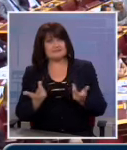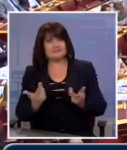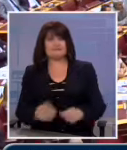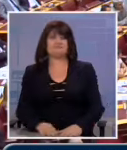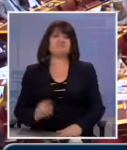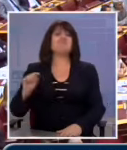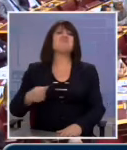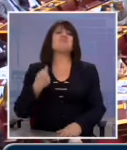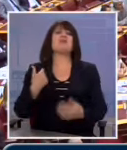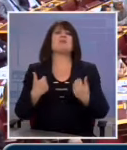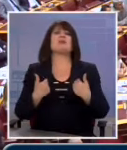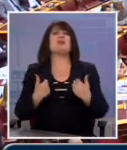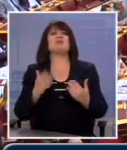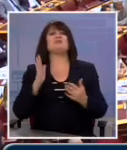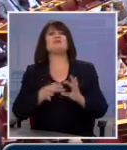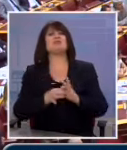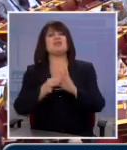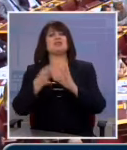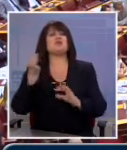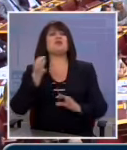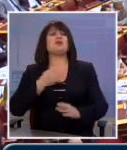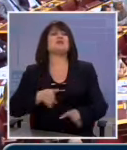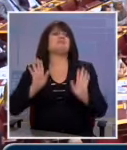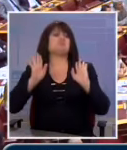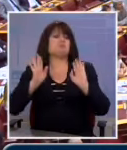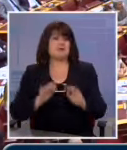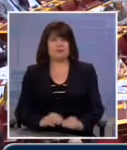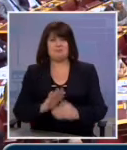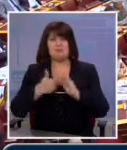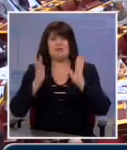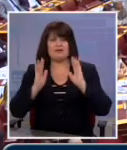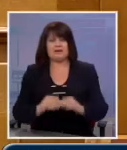Δεν με ενοχλεί εμένα ιδιαίτερος, μπορείτε να συνεχίσετε όπως νομίζετε.